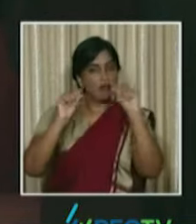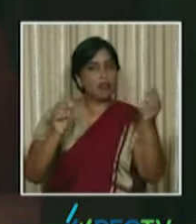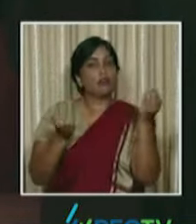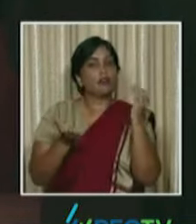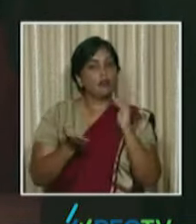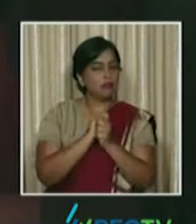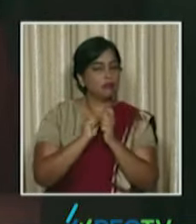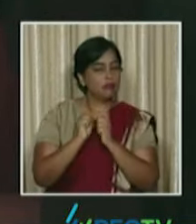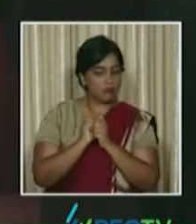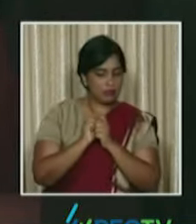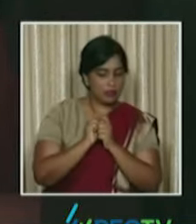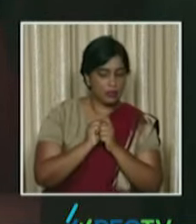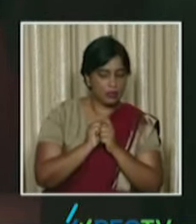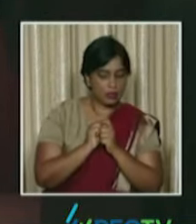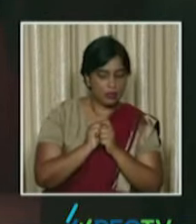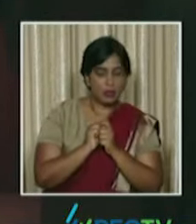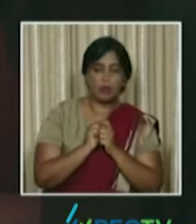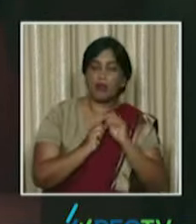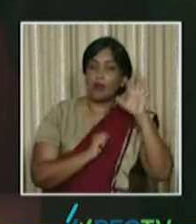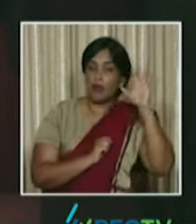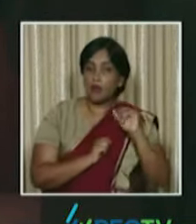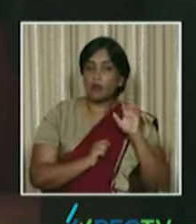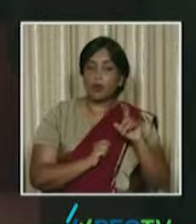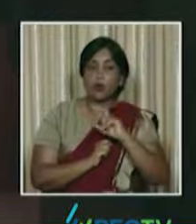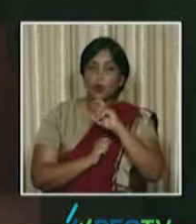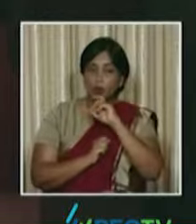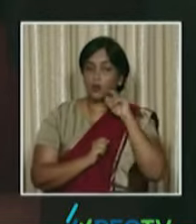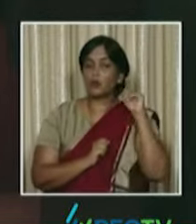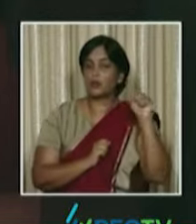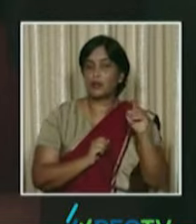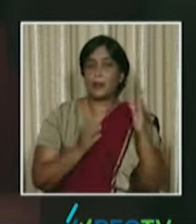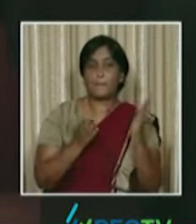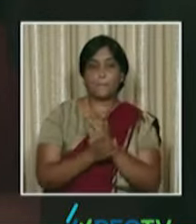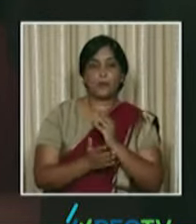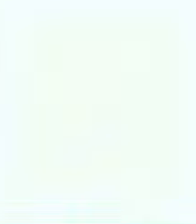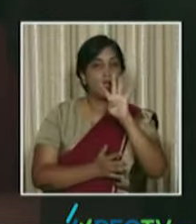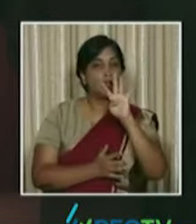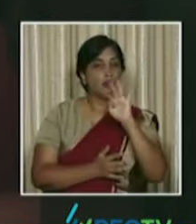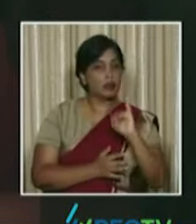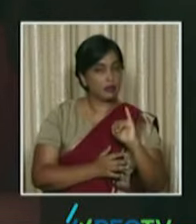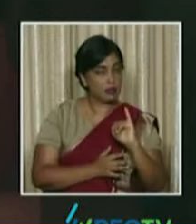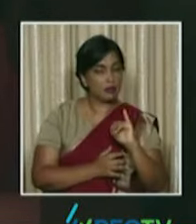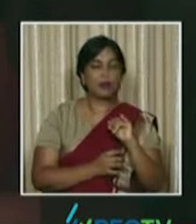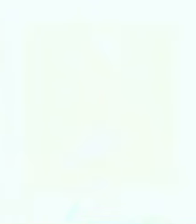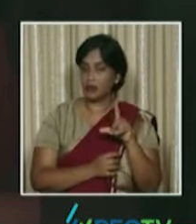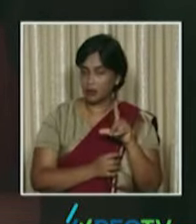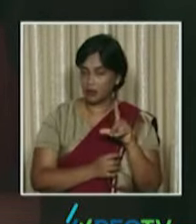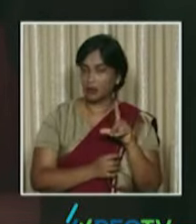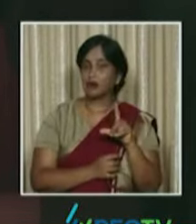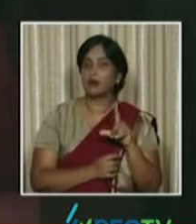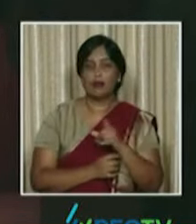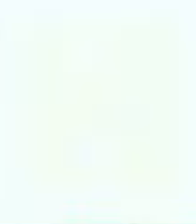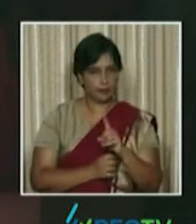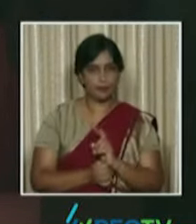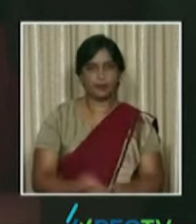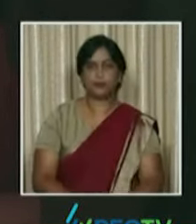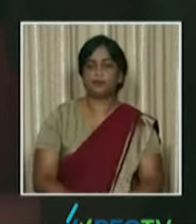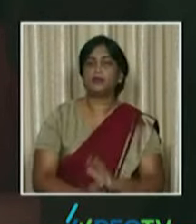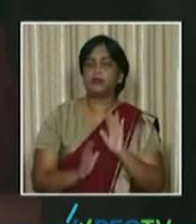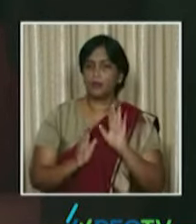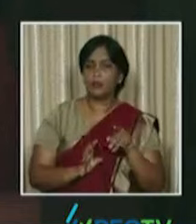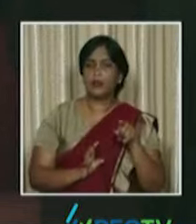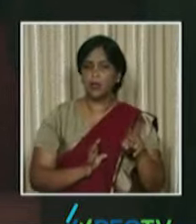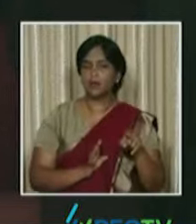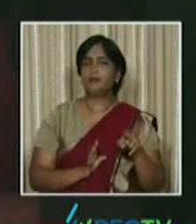තවදුරටත් සංශෝධන ගෙනා යුතුයි බවට ශ්‍රේෂ්ඨාධිකරණයේ පිටු අංක 46 සහ 47 යෝජනා කළ තිබෙනවා. නමුත්